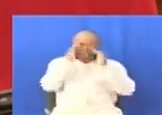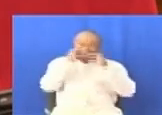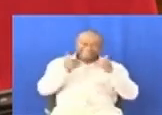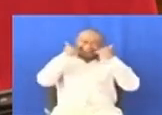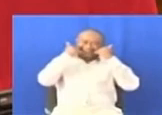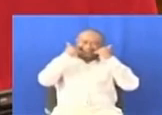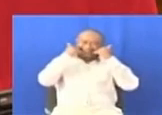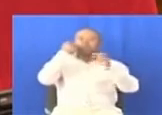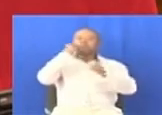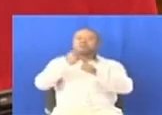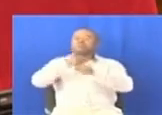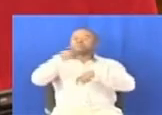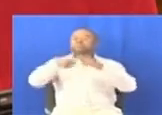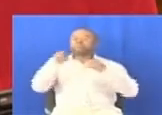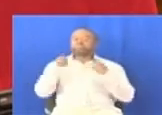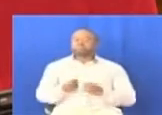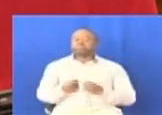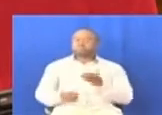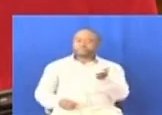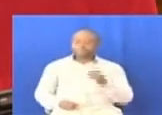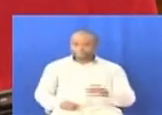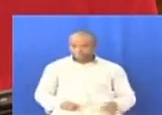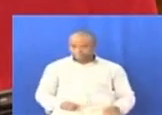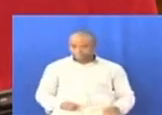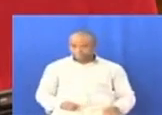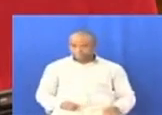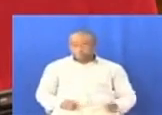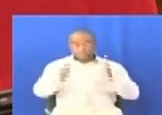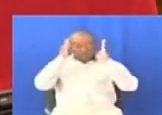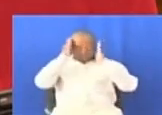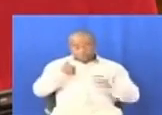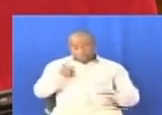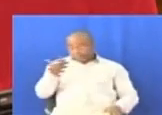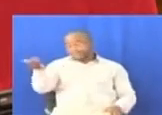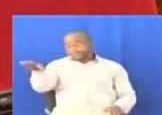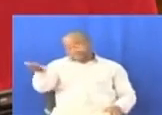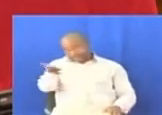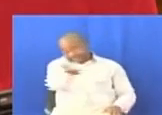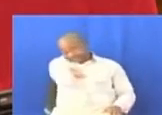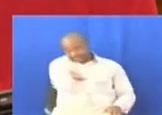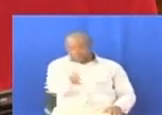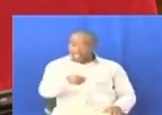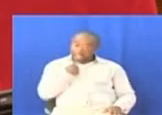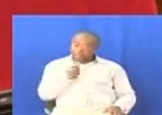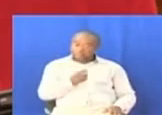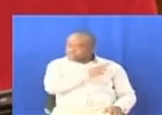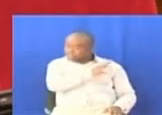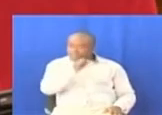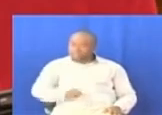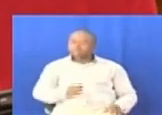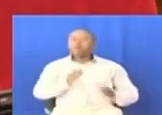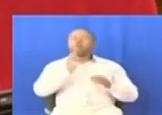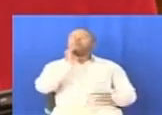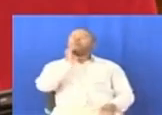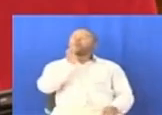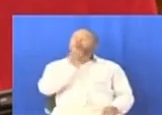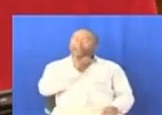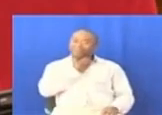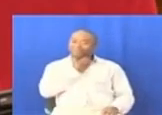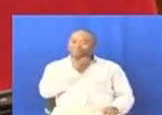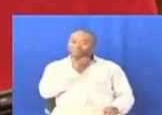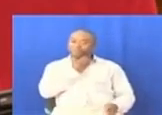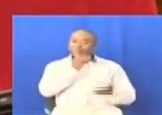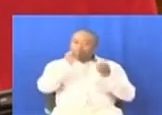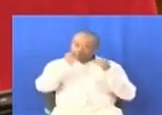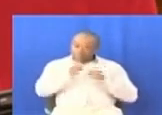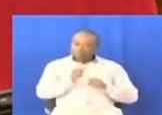tunafanya kazi kwa bidii. Mheshimiwa Rais, jambo aliyotuambia, alituambia tuchukue tahadhari. Na kweli tufuate